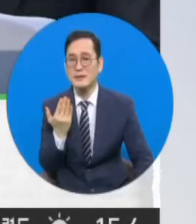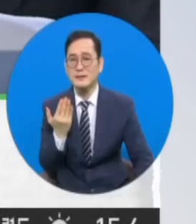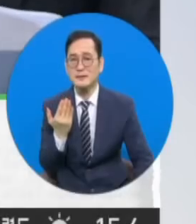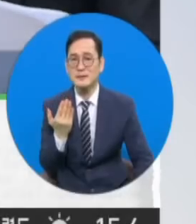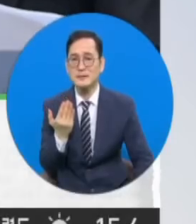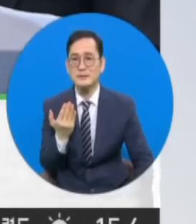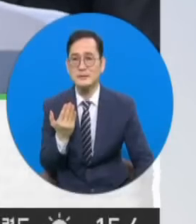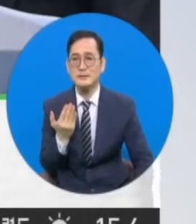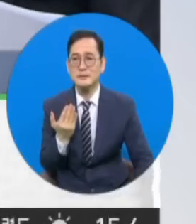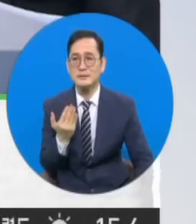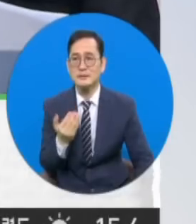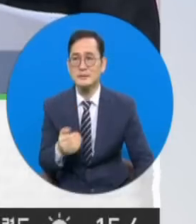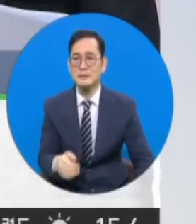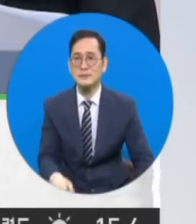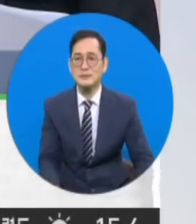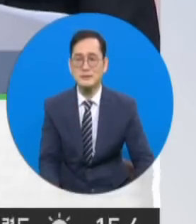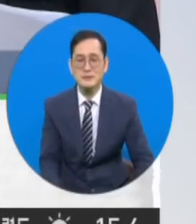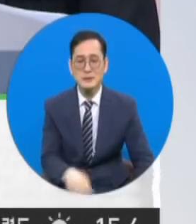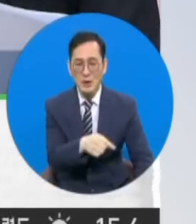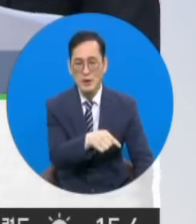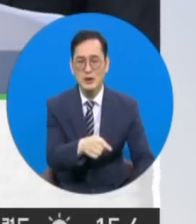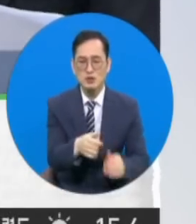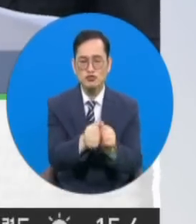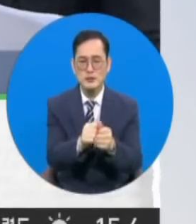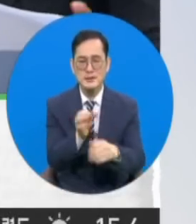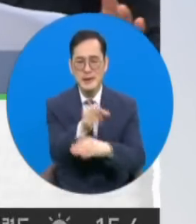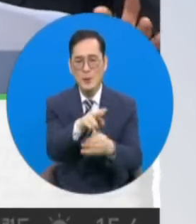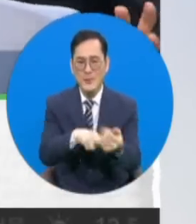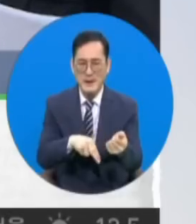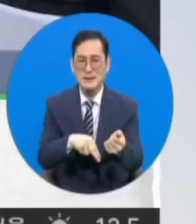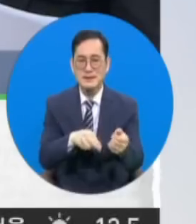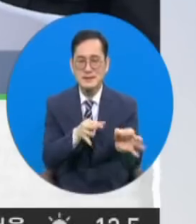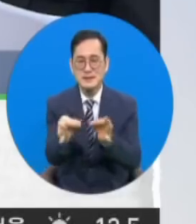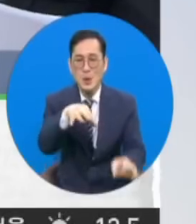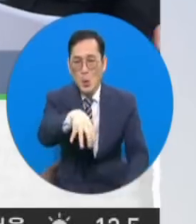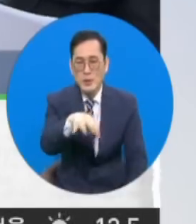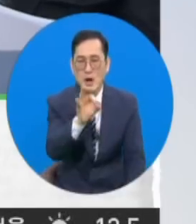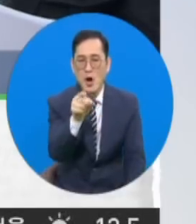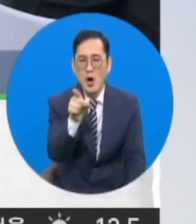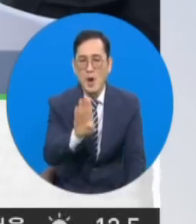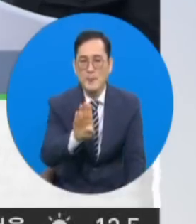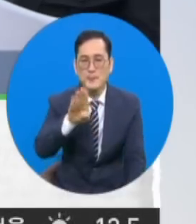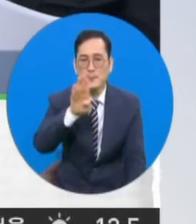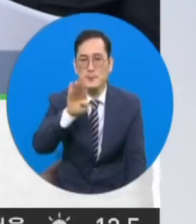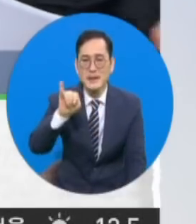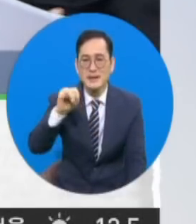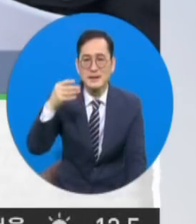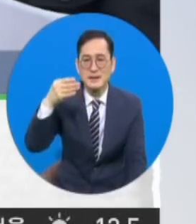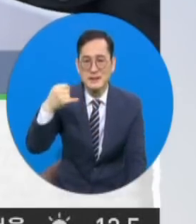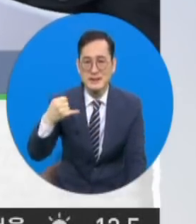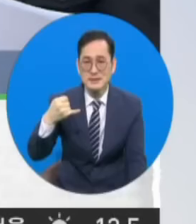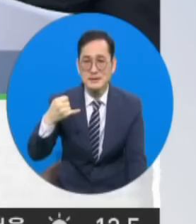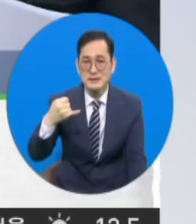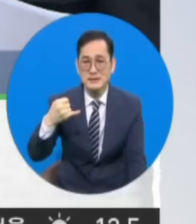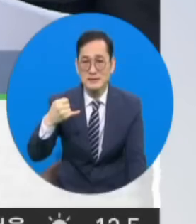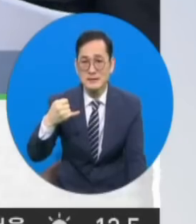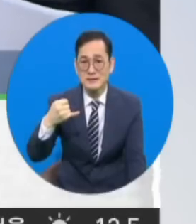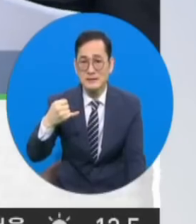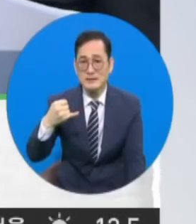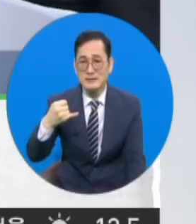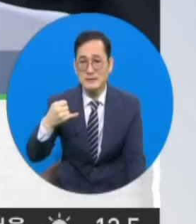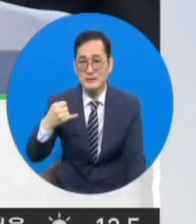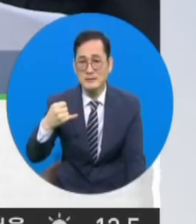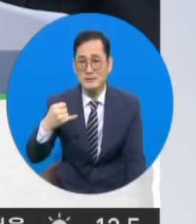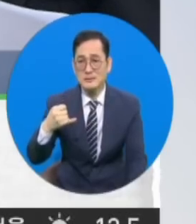것이 업비트라는 거래소였던 것 같아요 근데 빗썸이라는 거래소에서 갑자기 80만개가 위미스가 들어오는 거예요